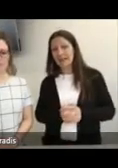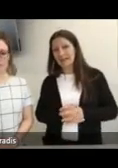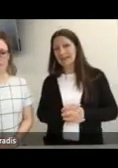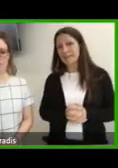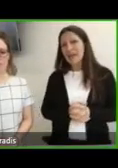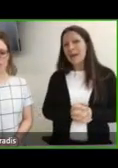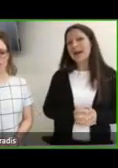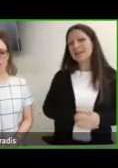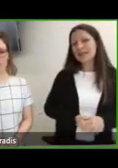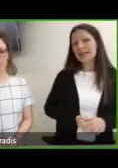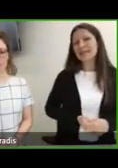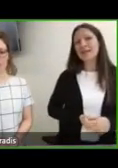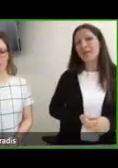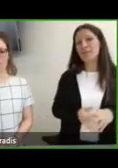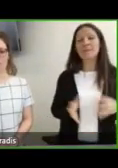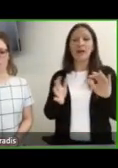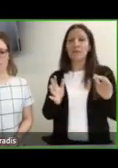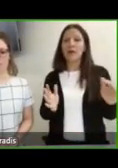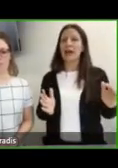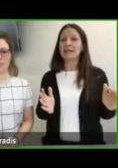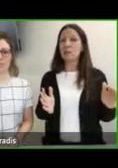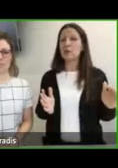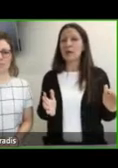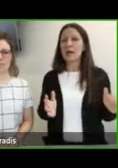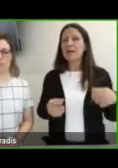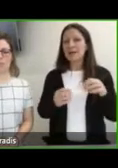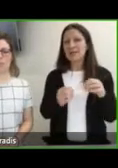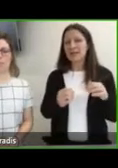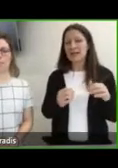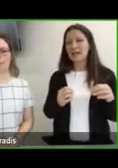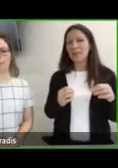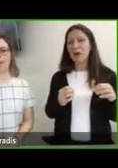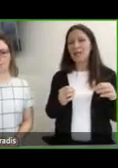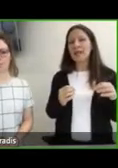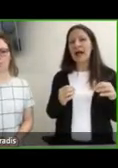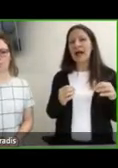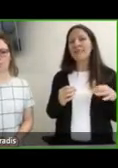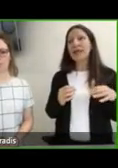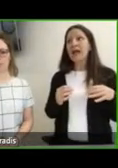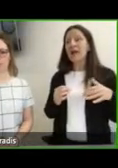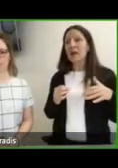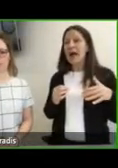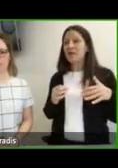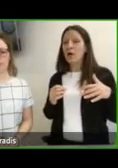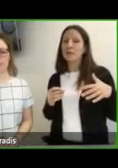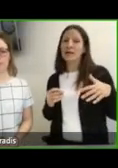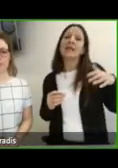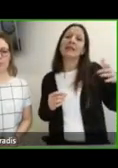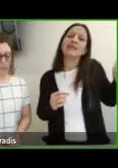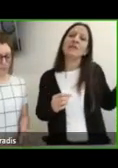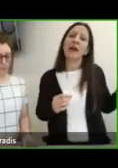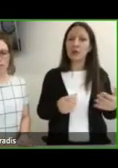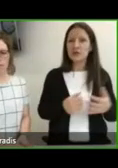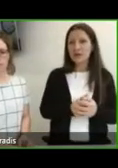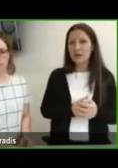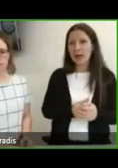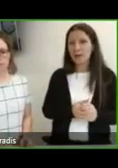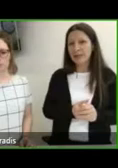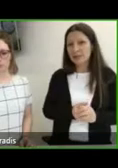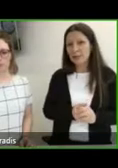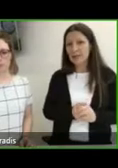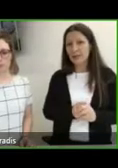sites Internet parce que ça a été les premiers. Puis, dans le fond, il y a une raison pour ça, hein, parce que ça a été les premiers à avoir une méthode qui était différente que celle